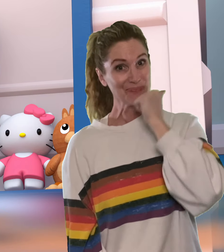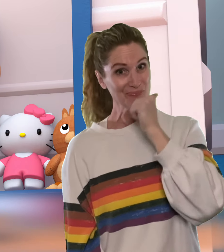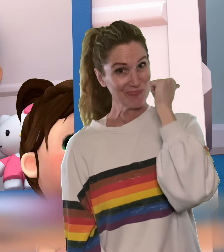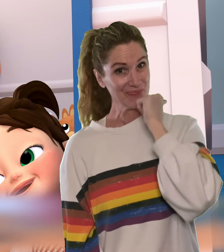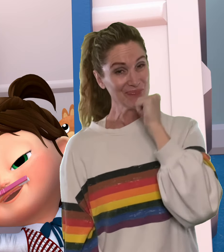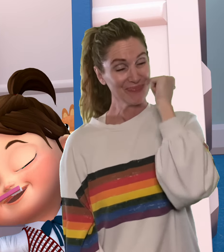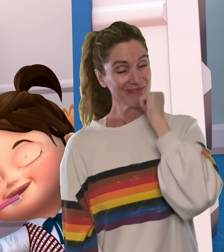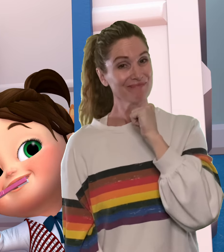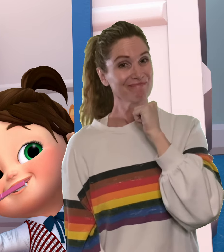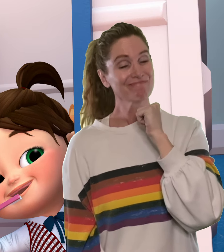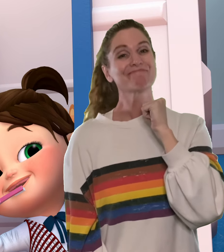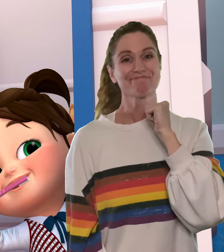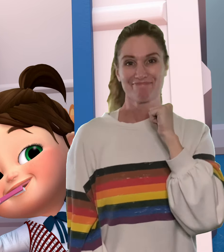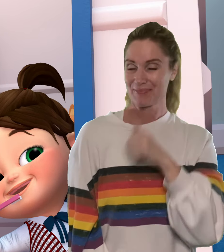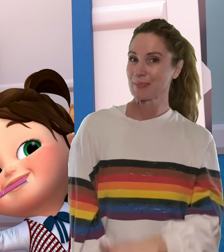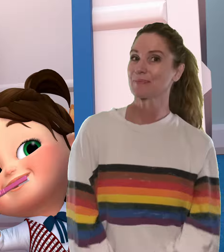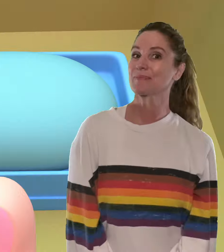ね